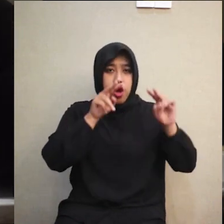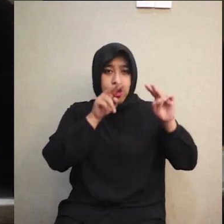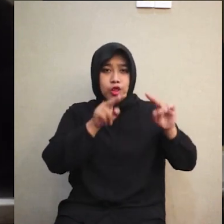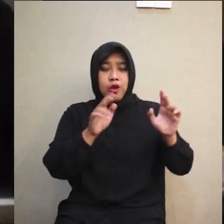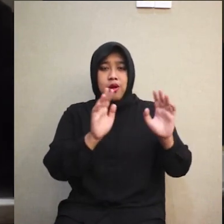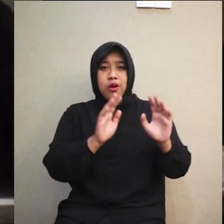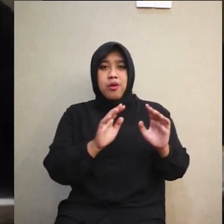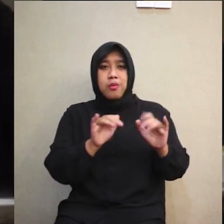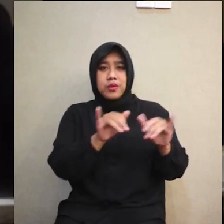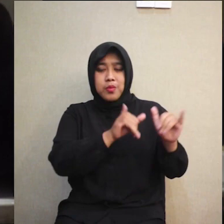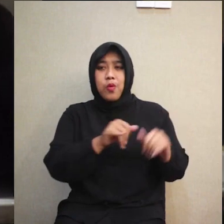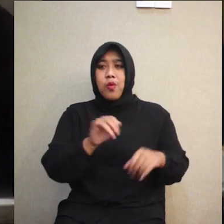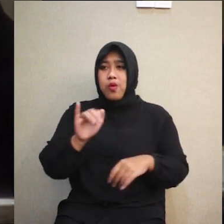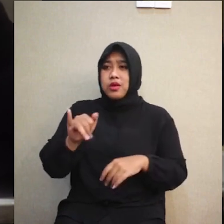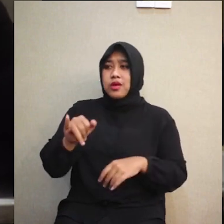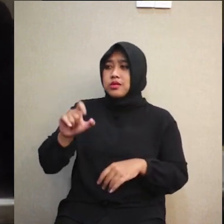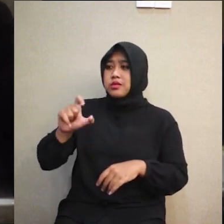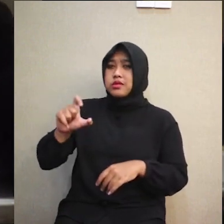ya